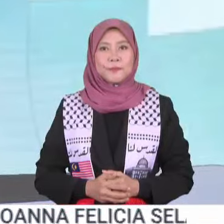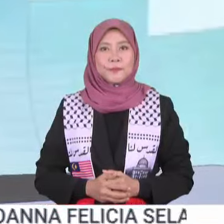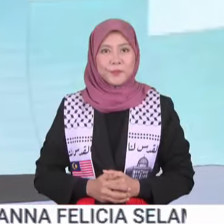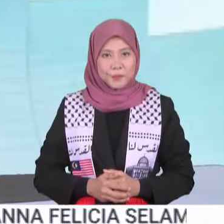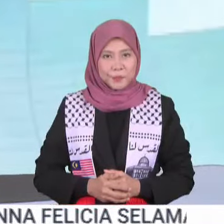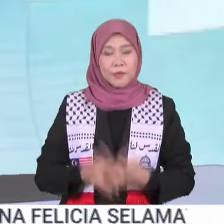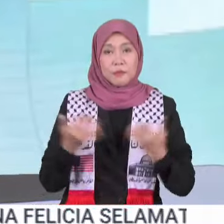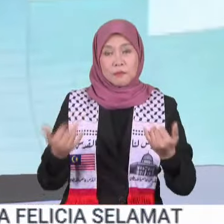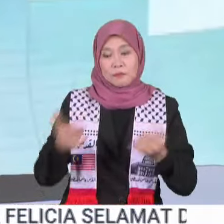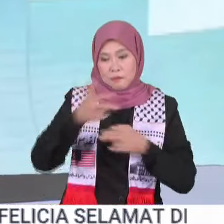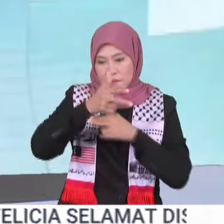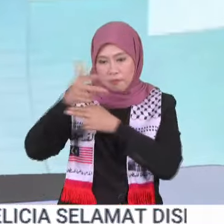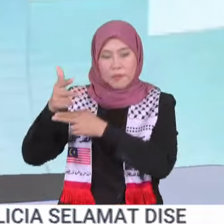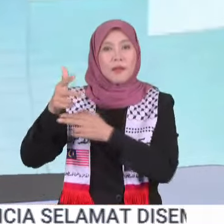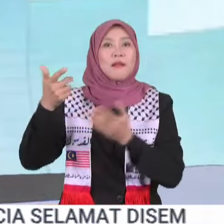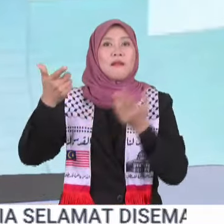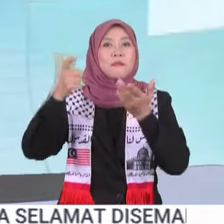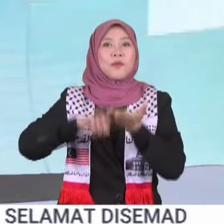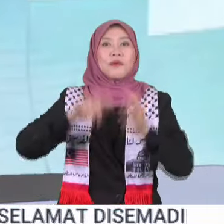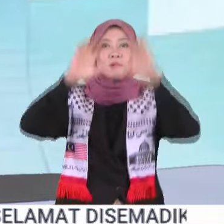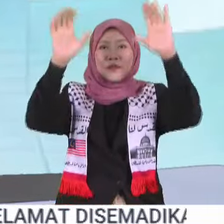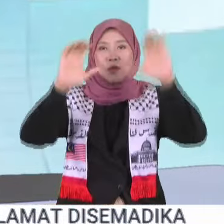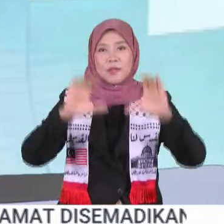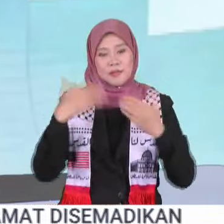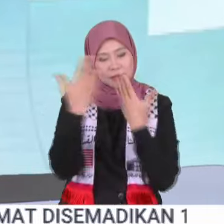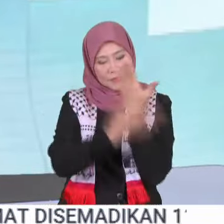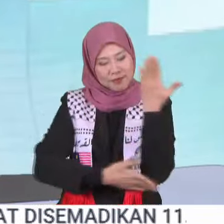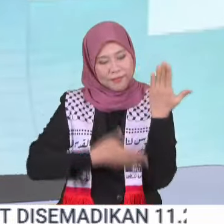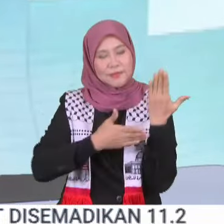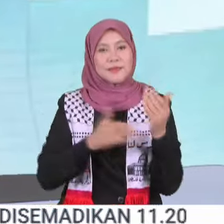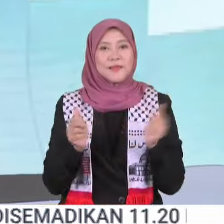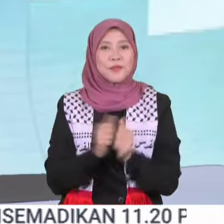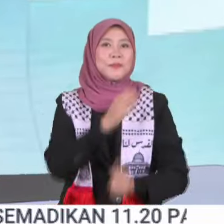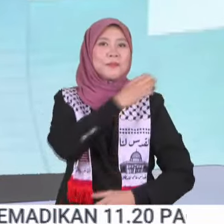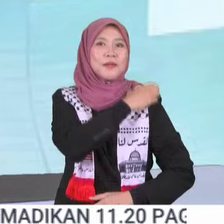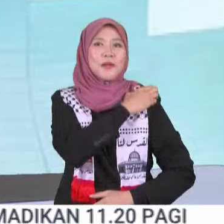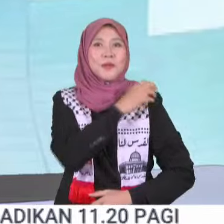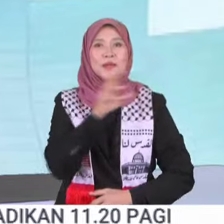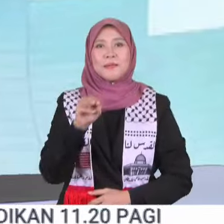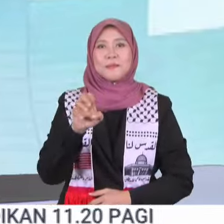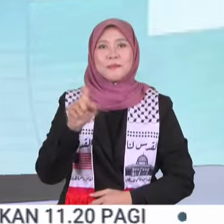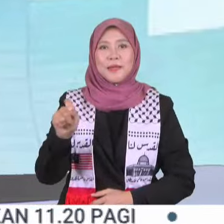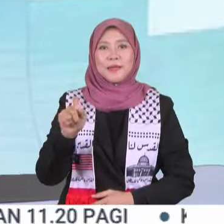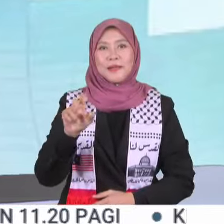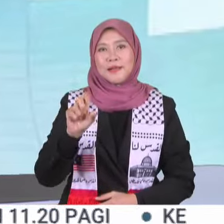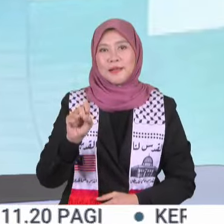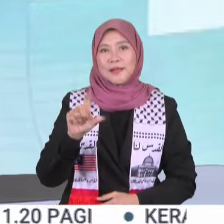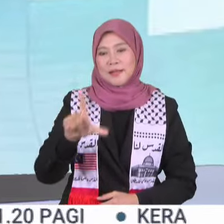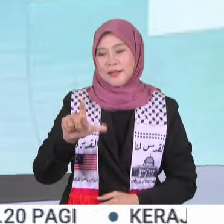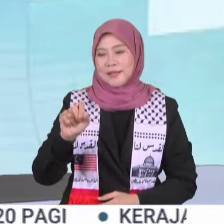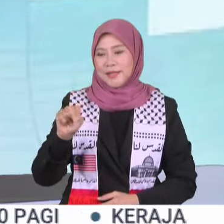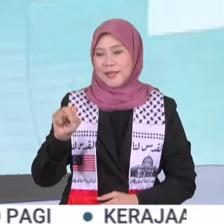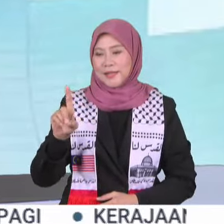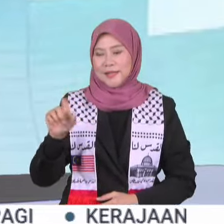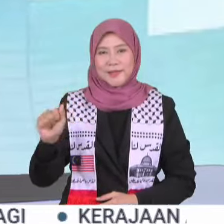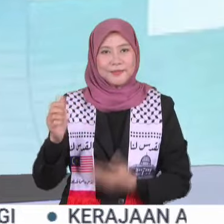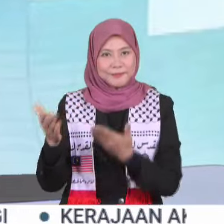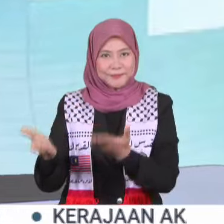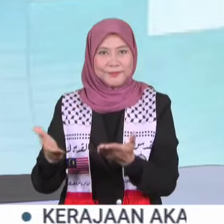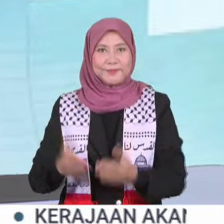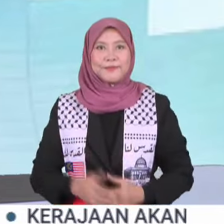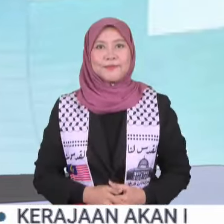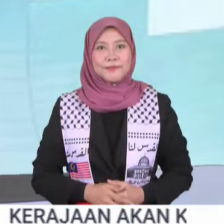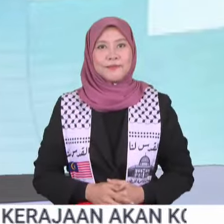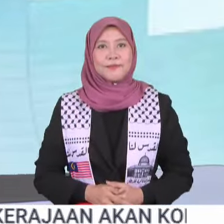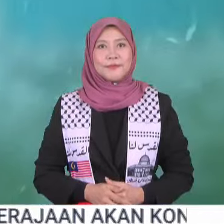Baik saudara, bagi meninjau laporan cuaca semasa seluruh negara, kita bersama pegawai Met Malaysia, Nur Syazlinda Muhammad Hanif.